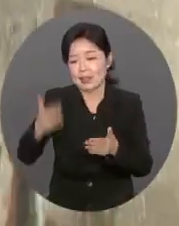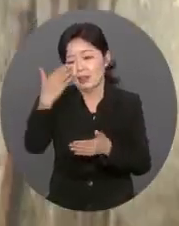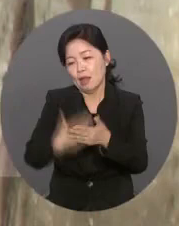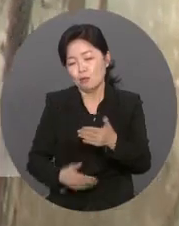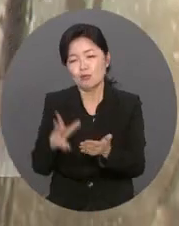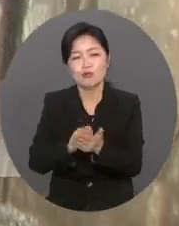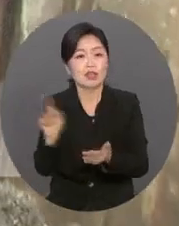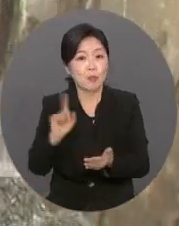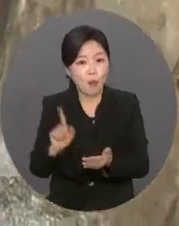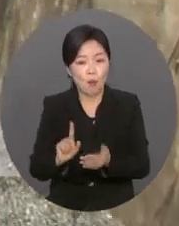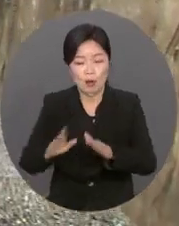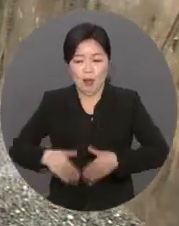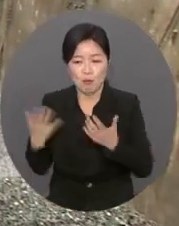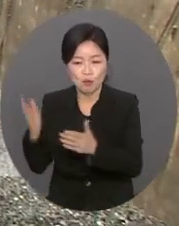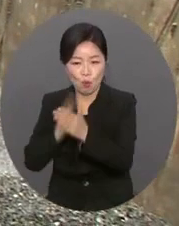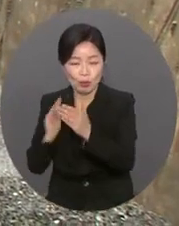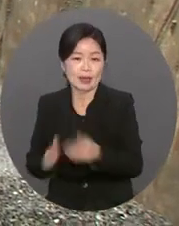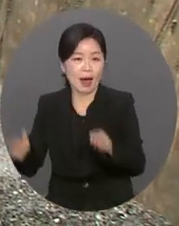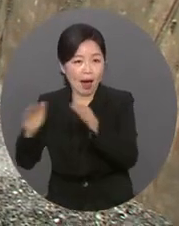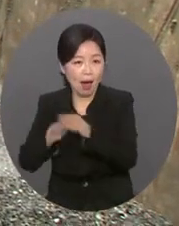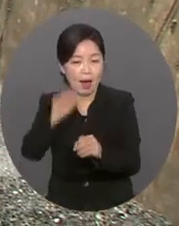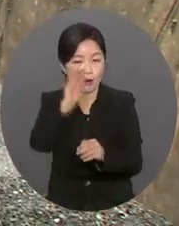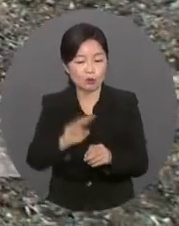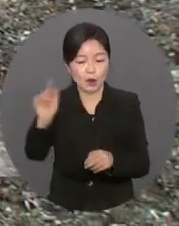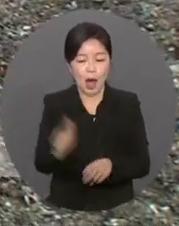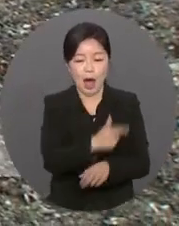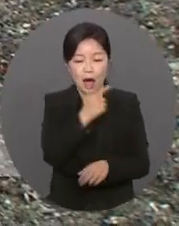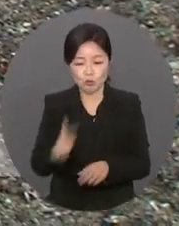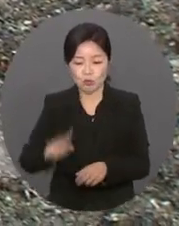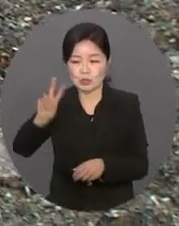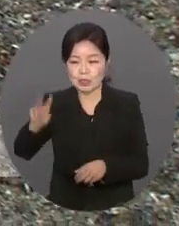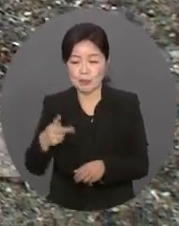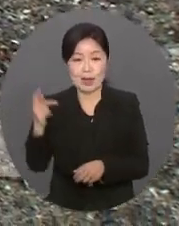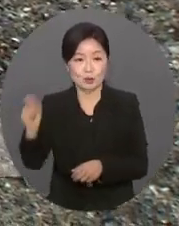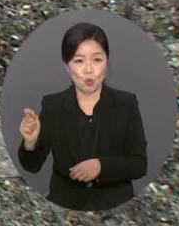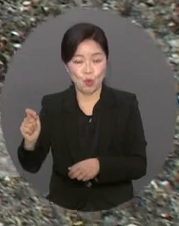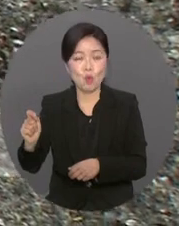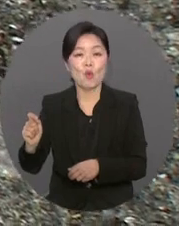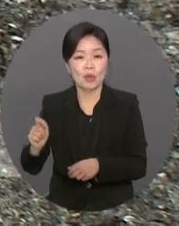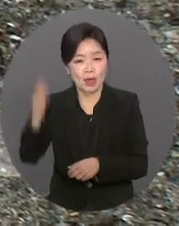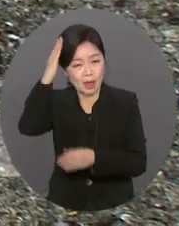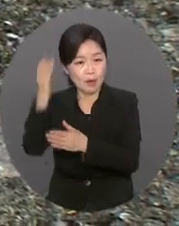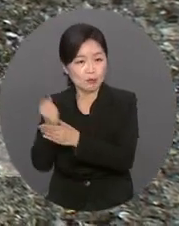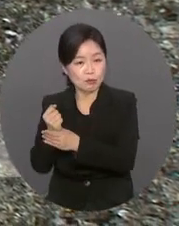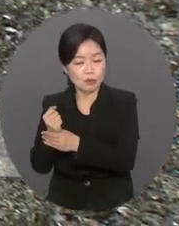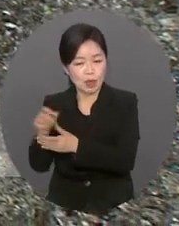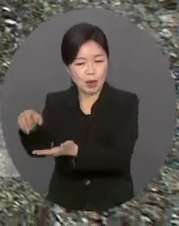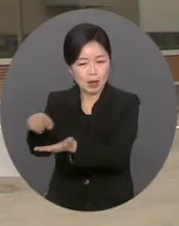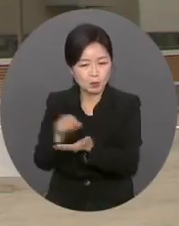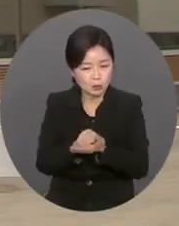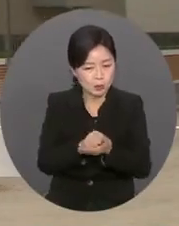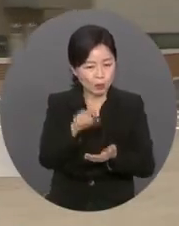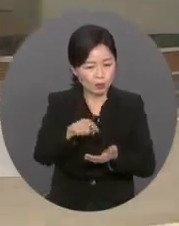남방공사는 현재 광주에서 하루 200톤씩 받고 있는 폐기물 고형 연료로는 정상가동이